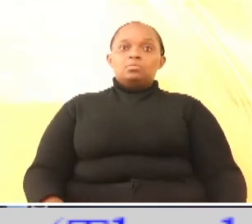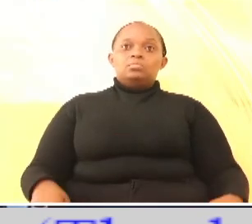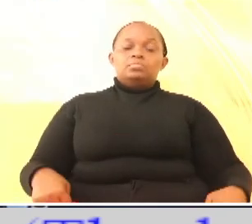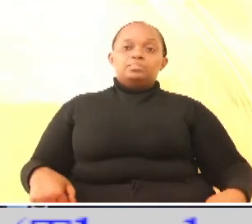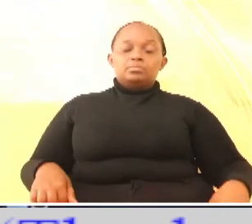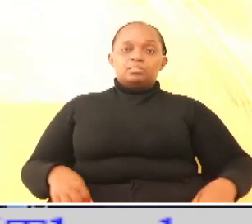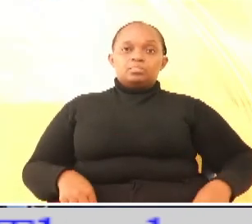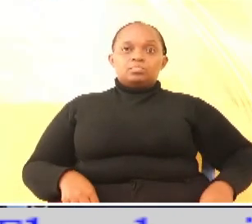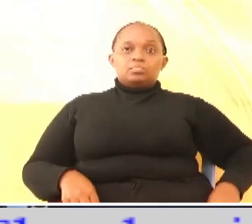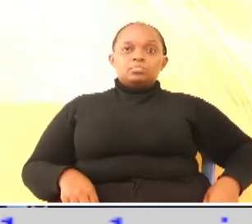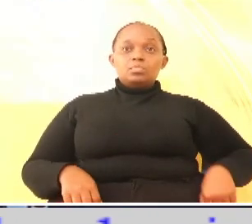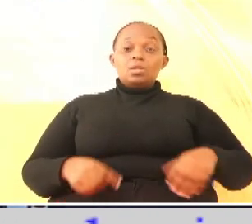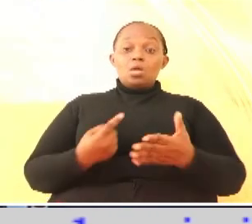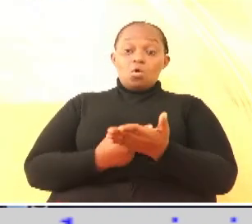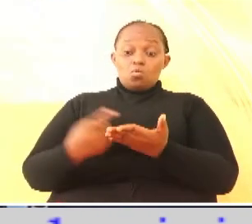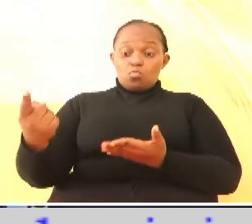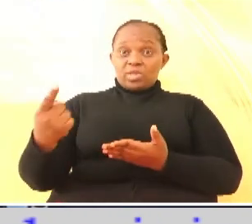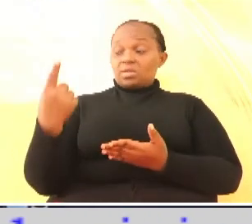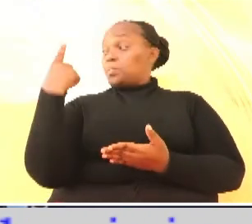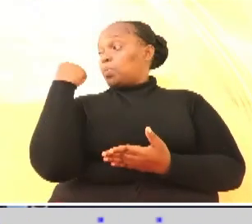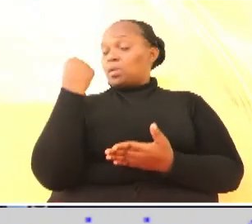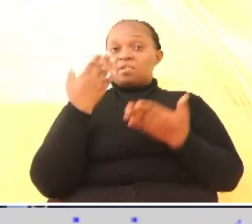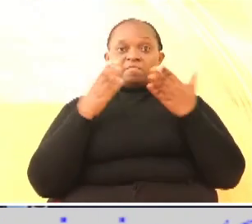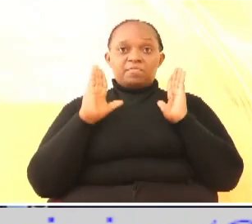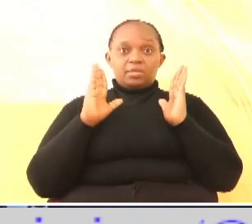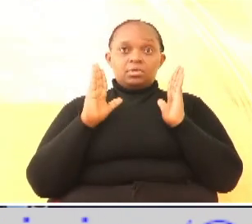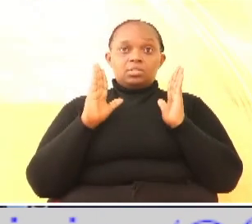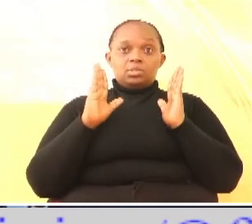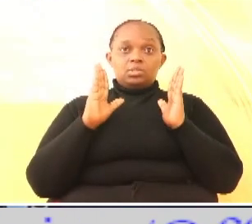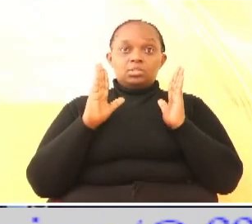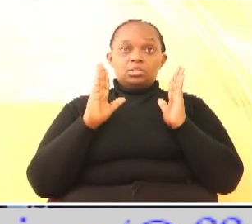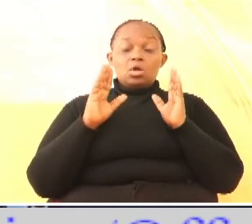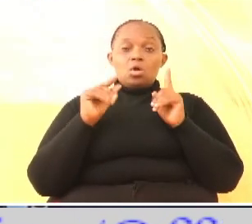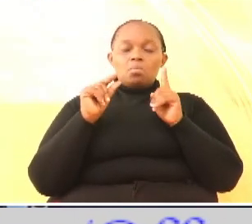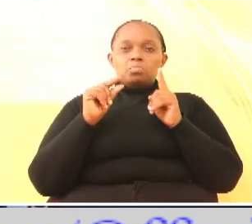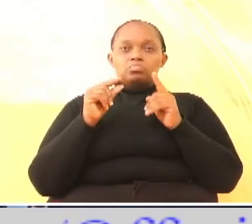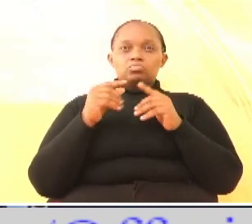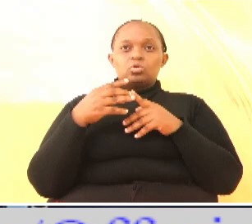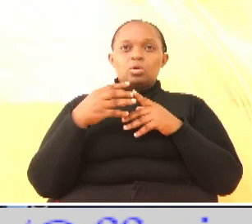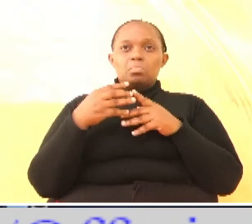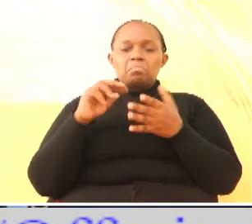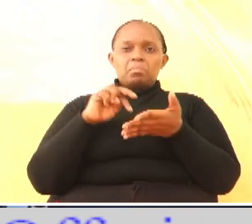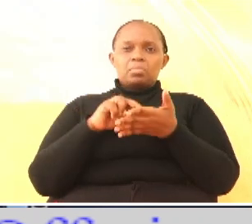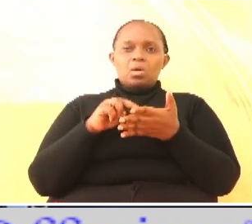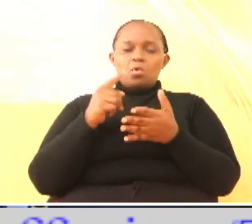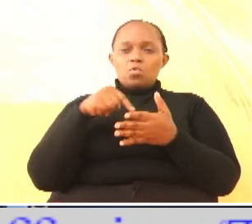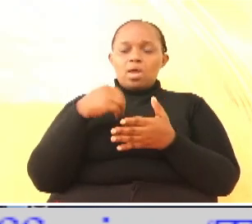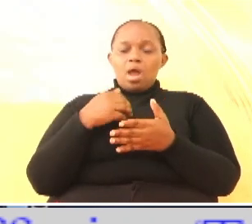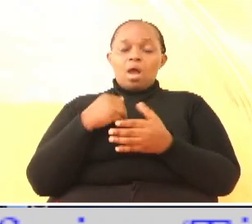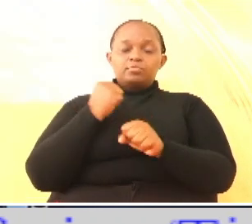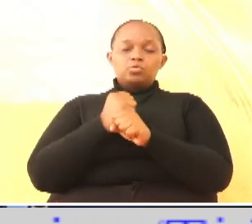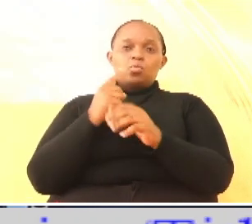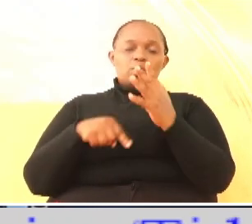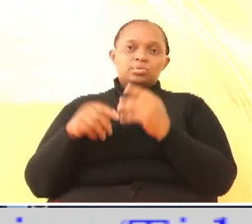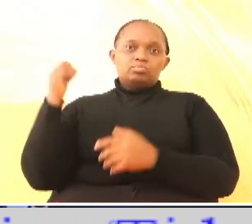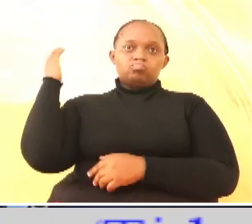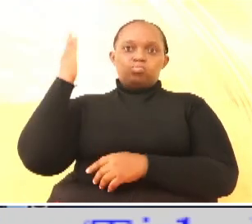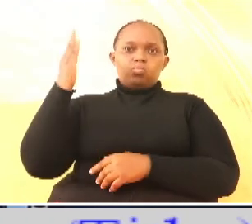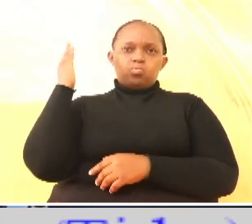nendeni, na nendeni is a corruption of the word go ye. Na ni amri ambao tulipewa na Yesu